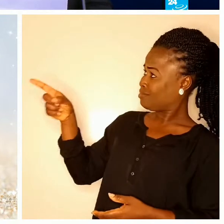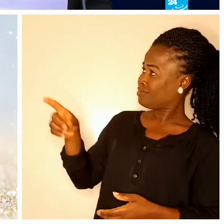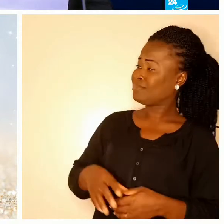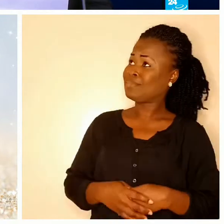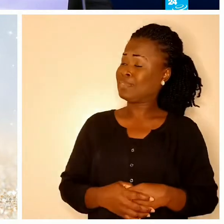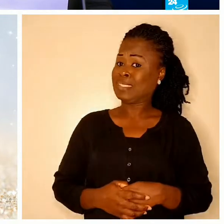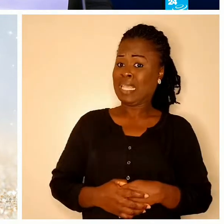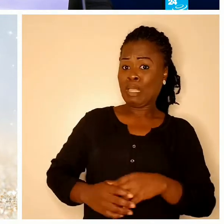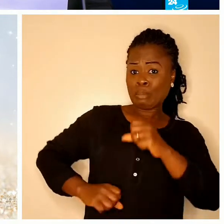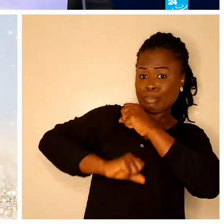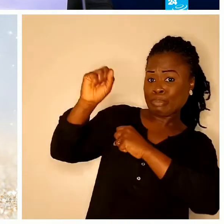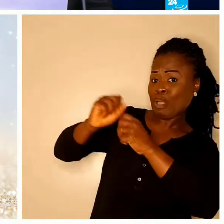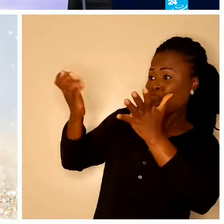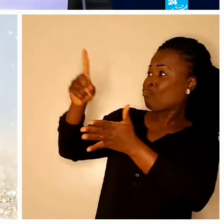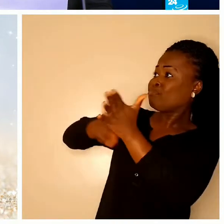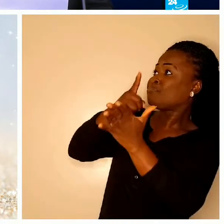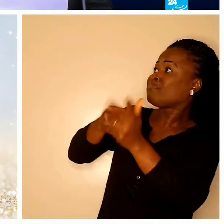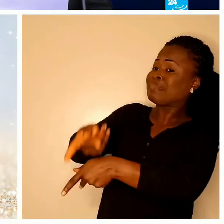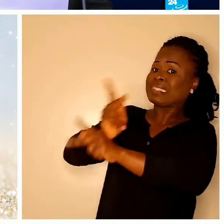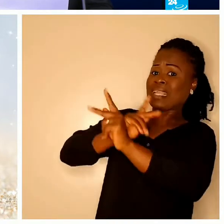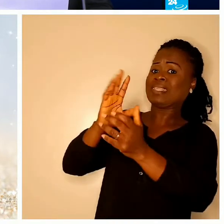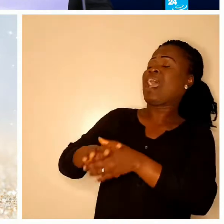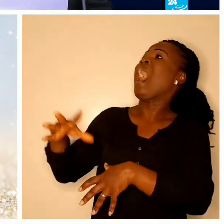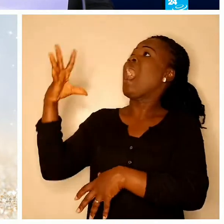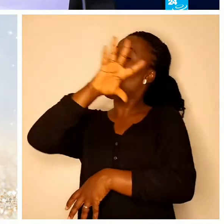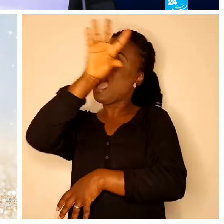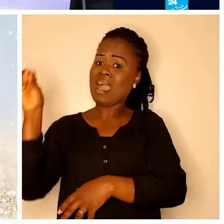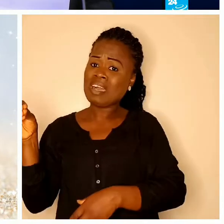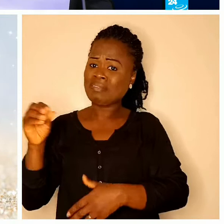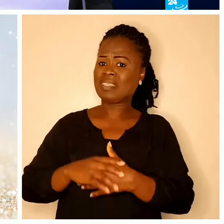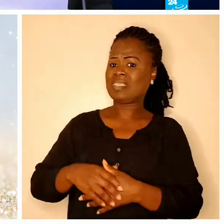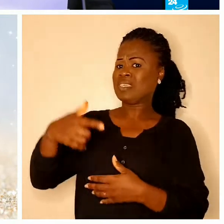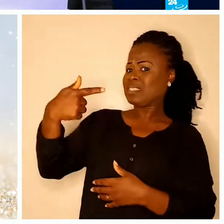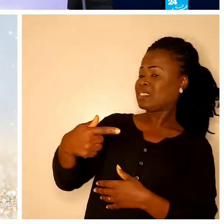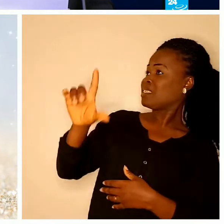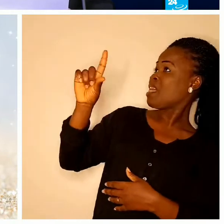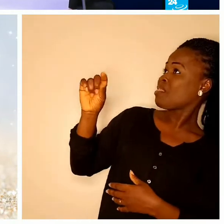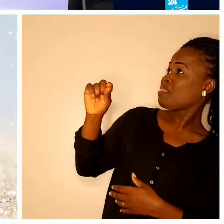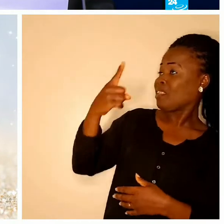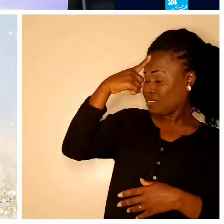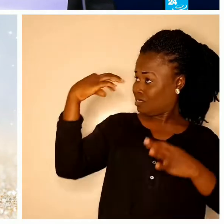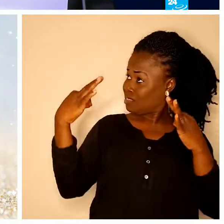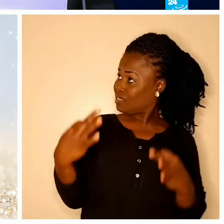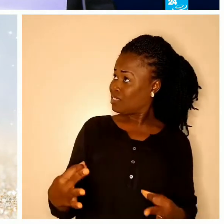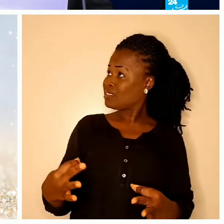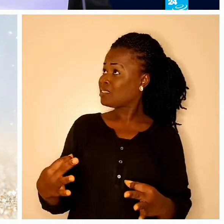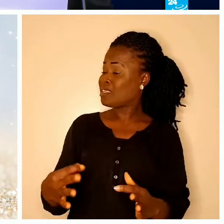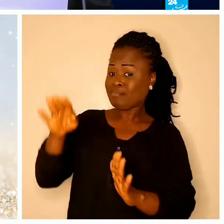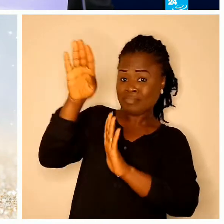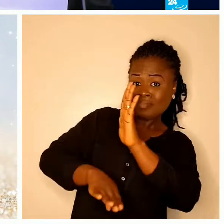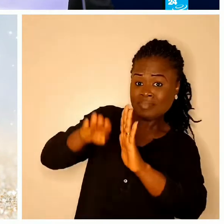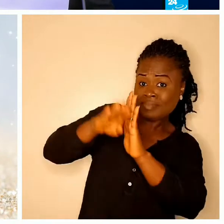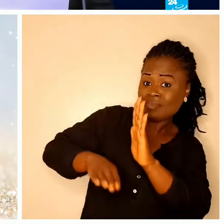africaine. C'était ce mercredi, le G20 a décidé d'un moratoire sur une partie importante des quelques